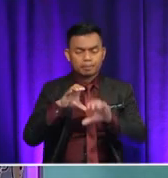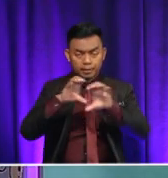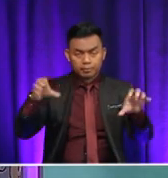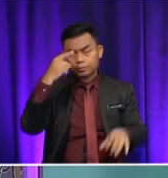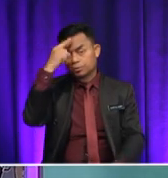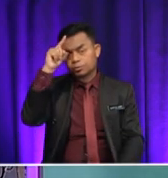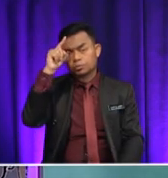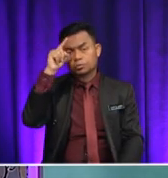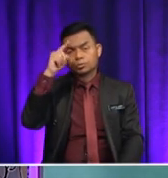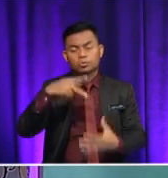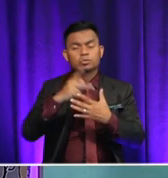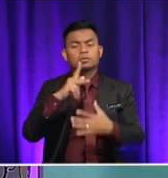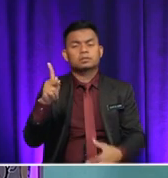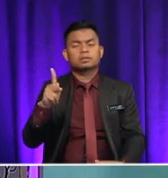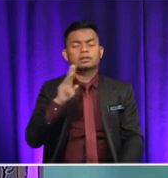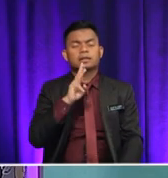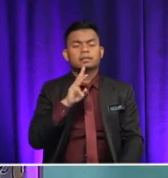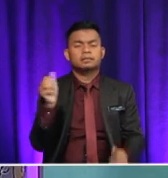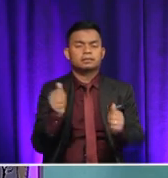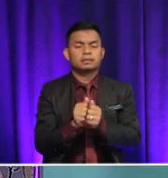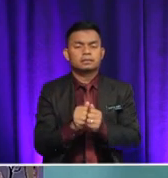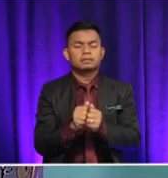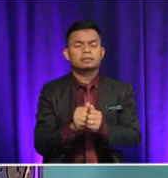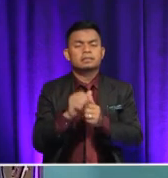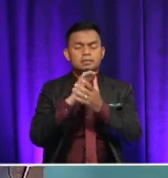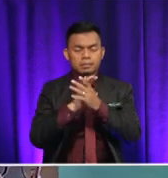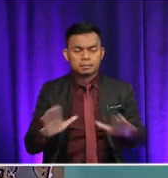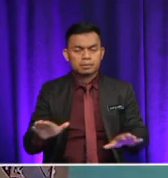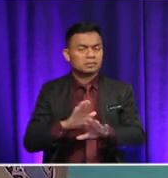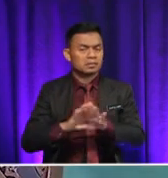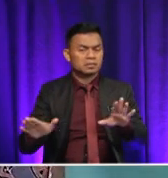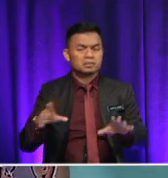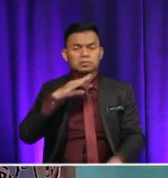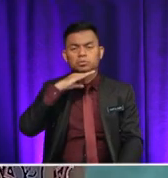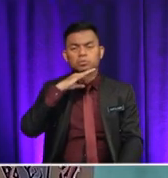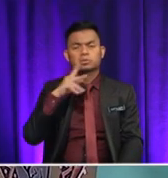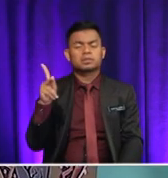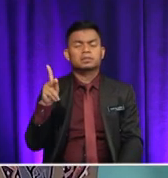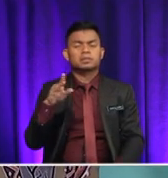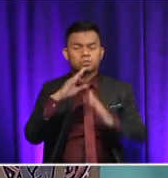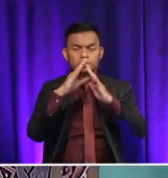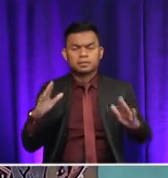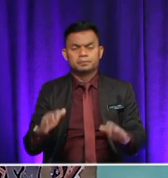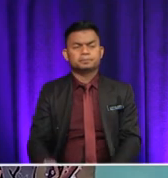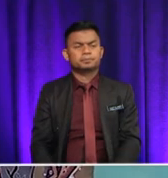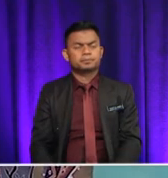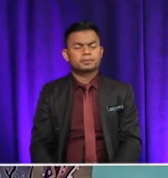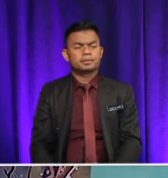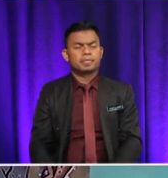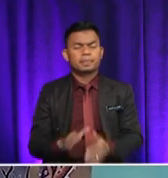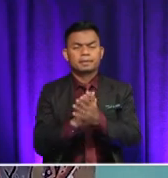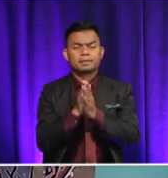tak dalam masuk dalam kita punya rumah oke lukisan bentuk macam